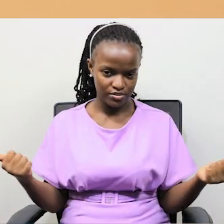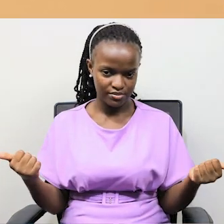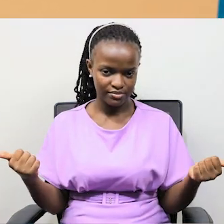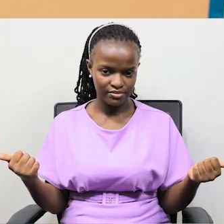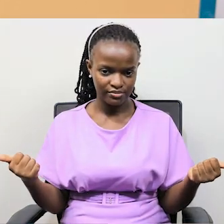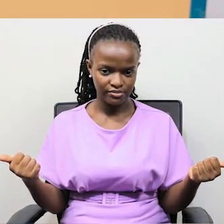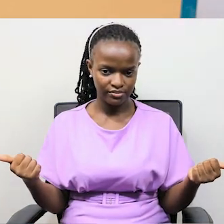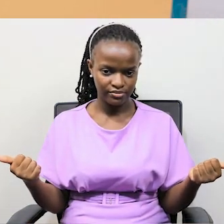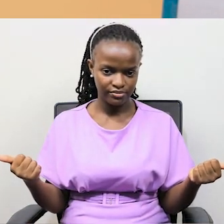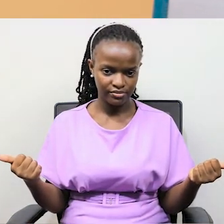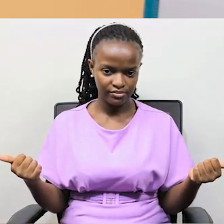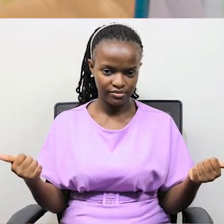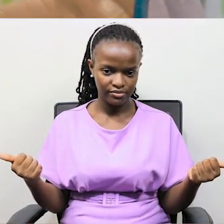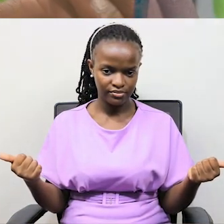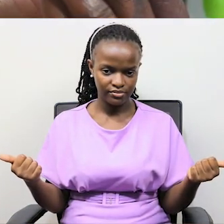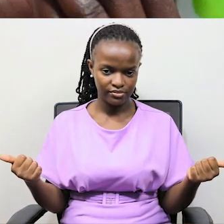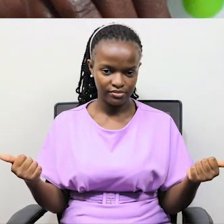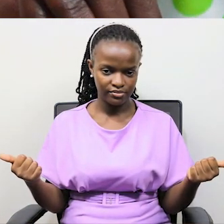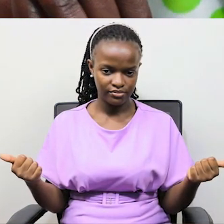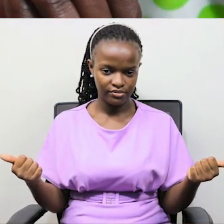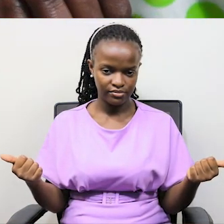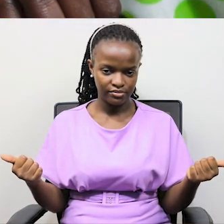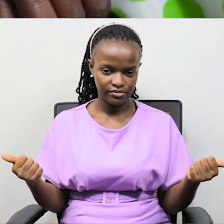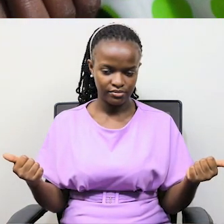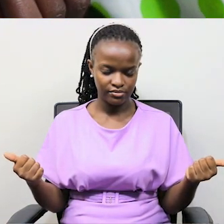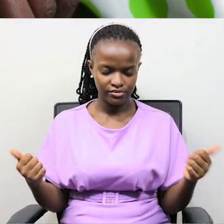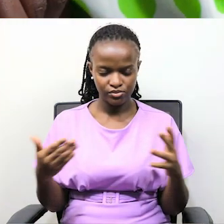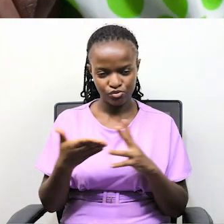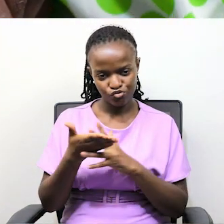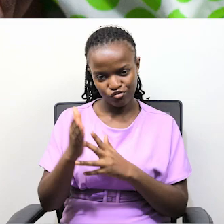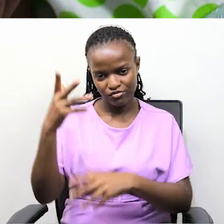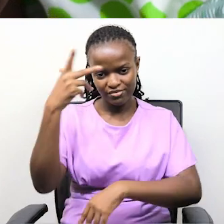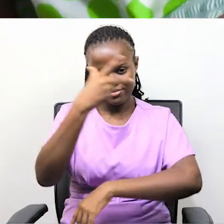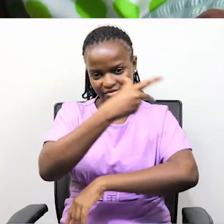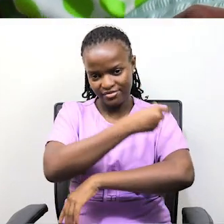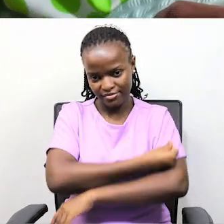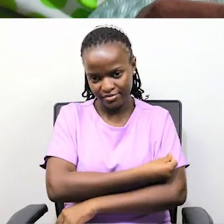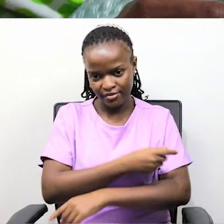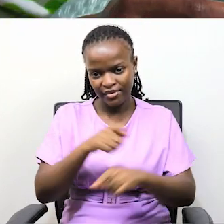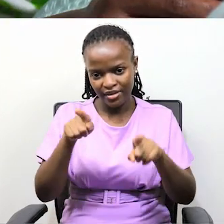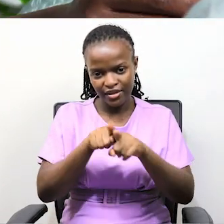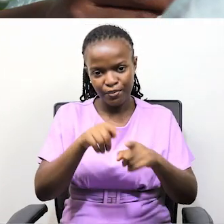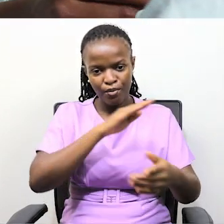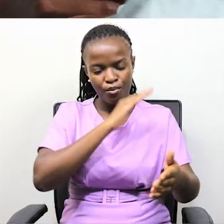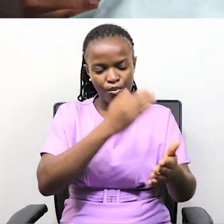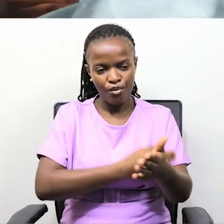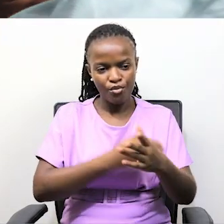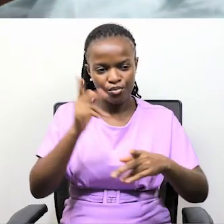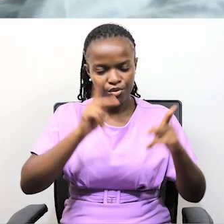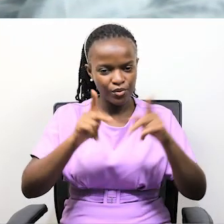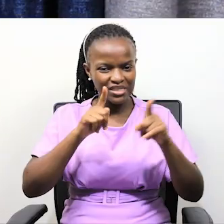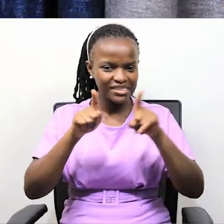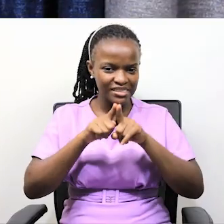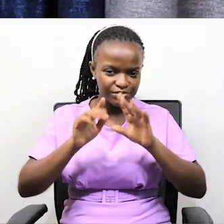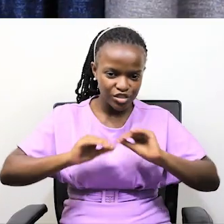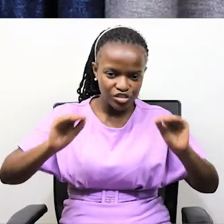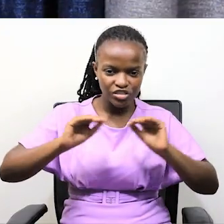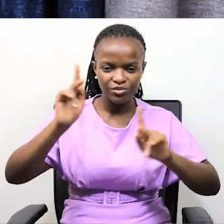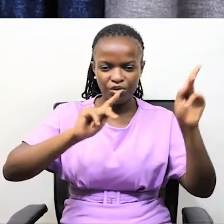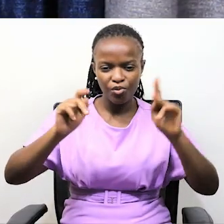bien-être pour la vaccination de routine, le renforcement des capacités, la